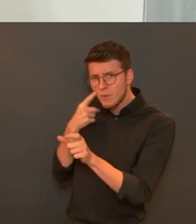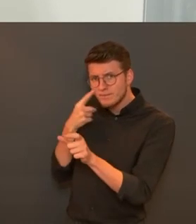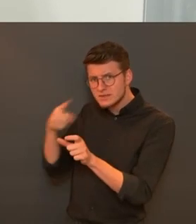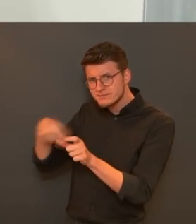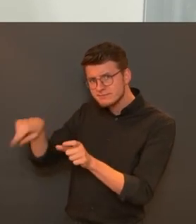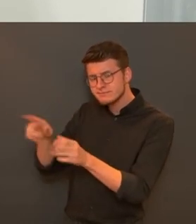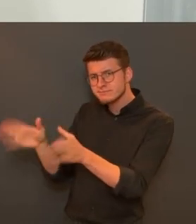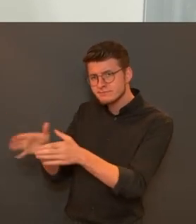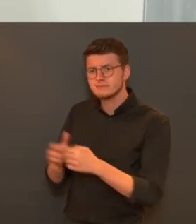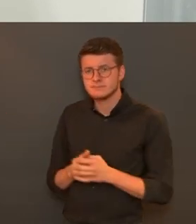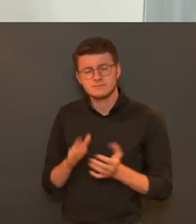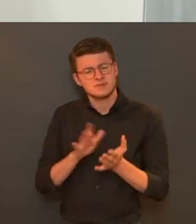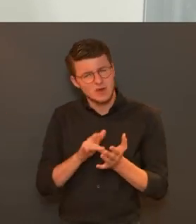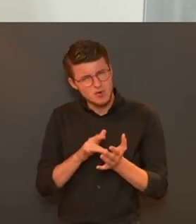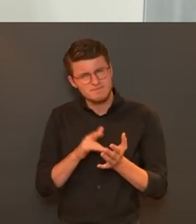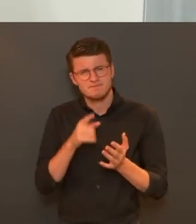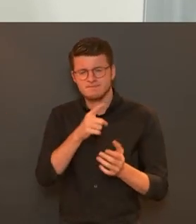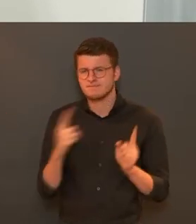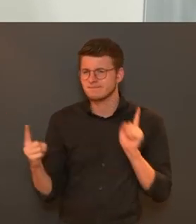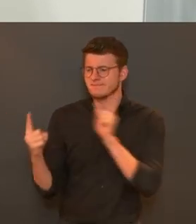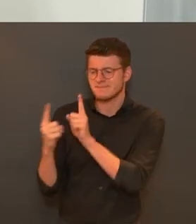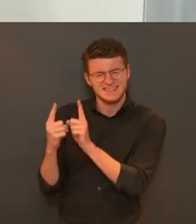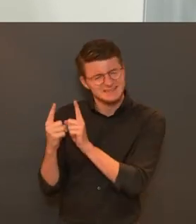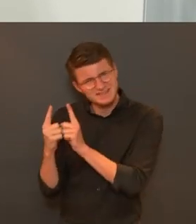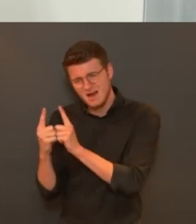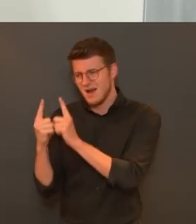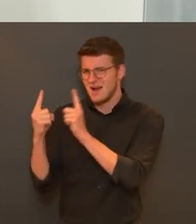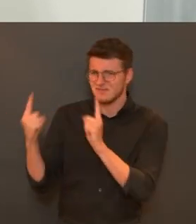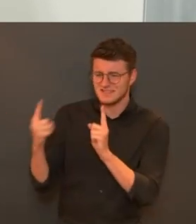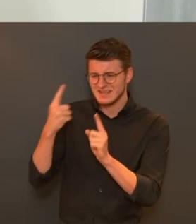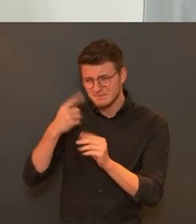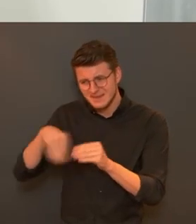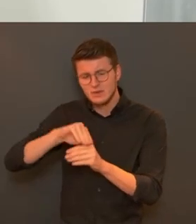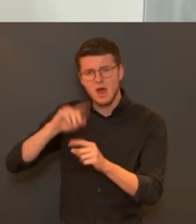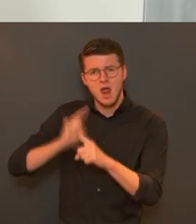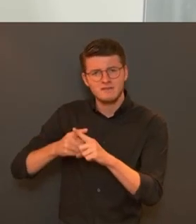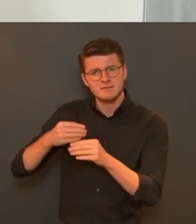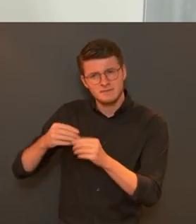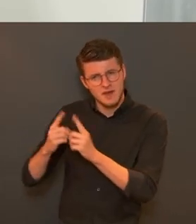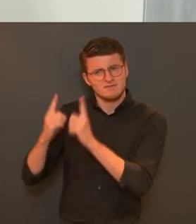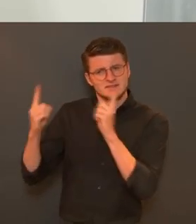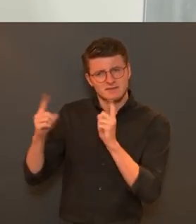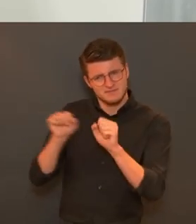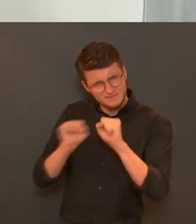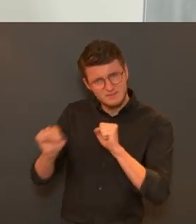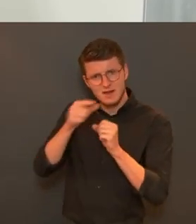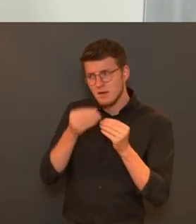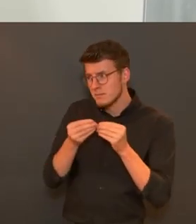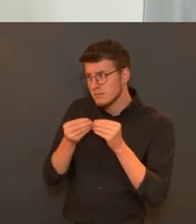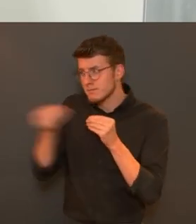Et c'est pour cela qu'il est essentiel de garder les distances d'1,5 mètre, pour éviter de transmettre le